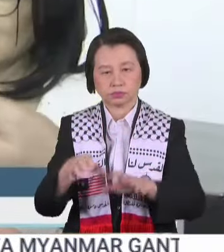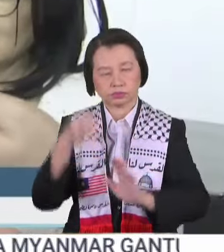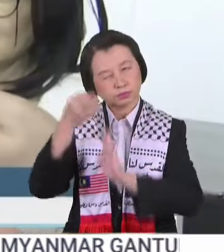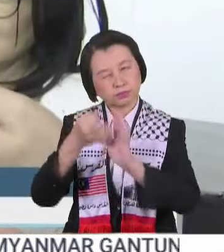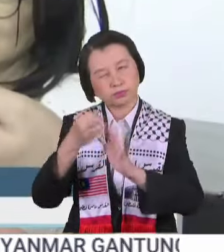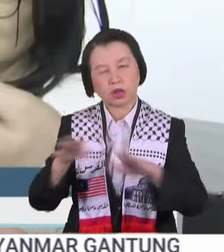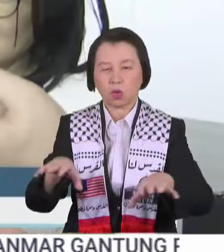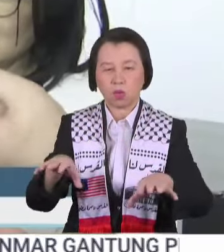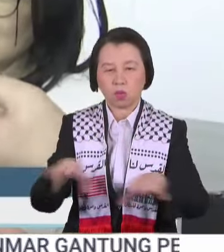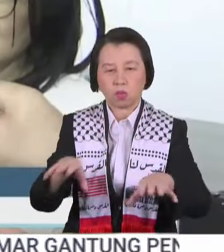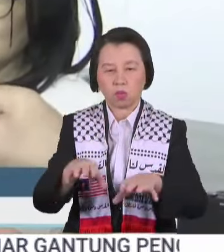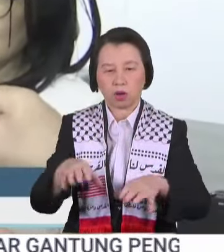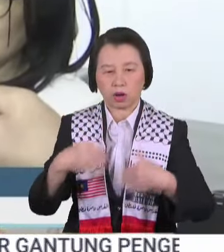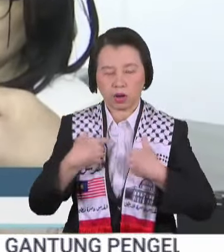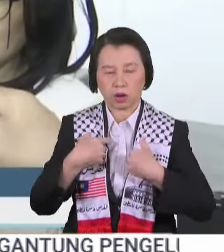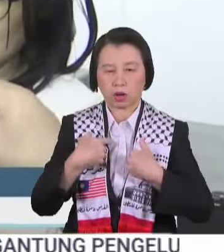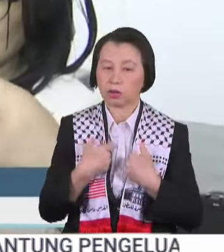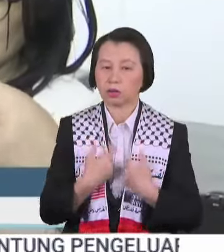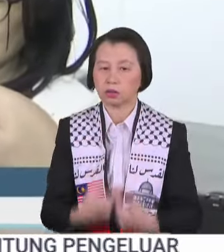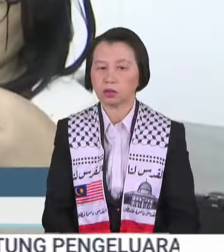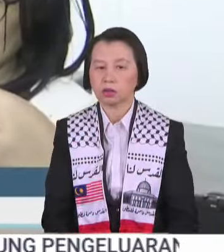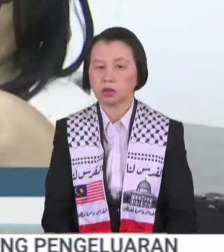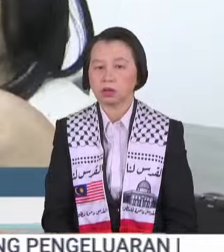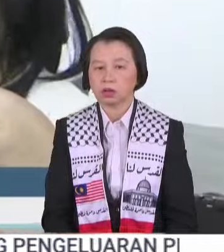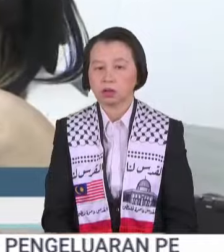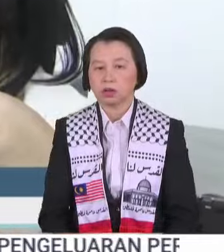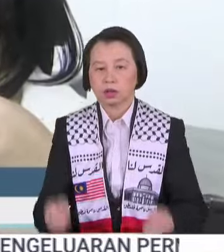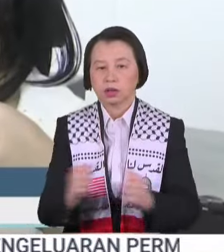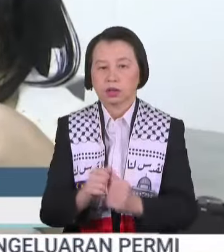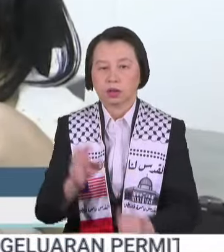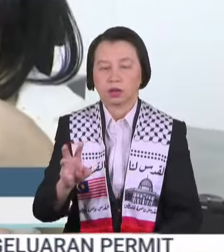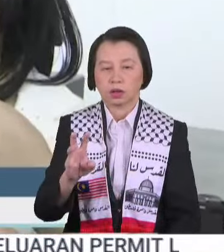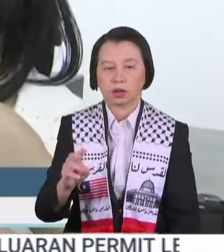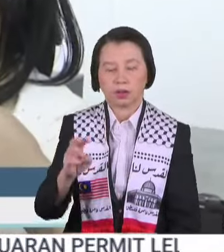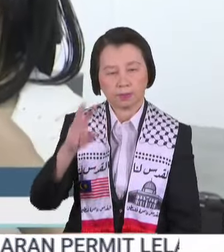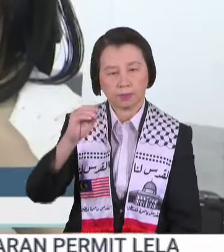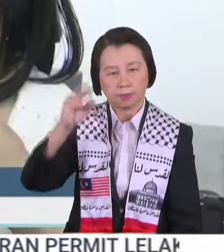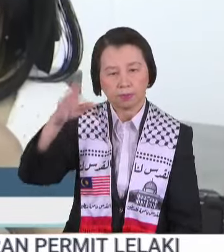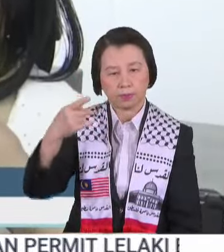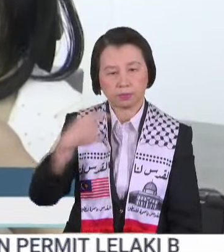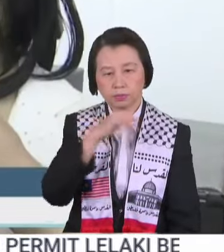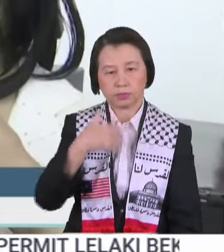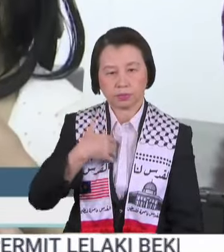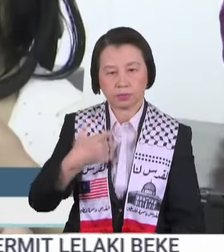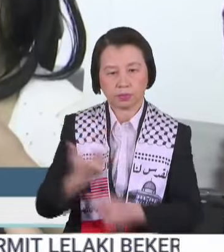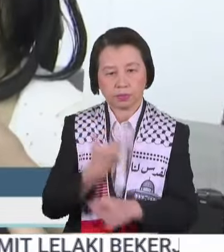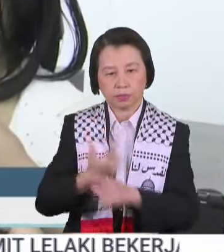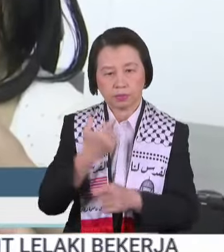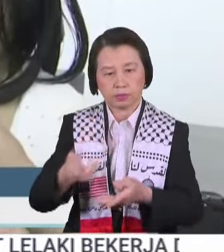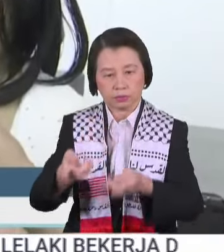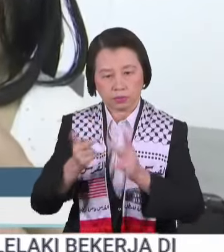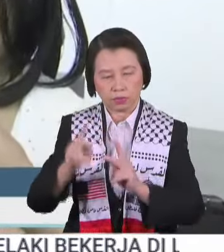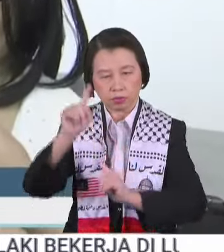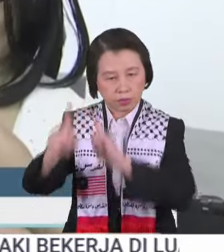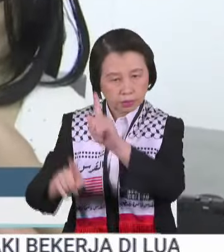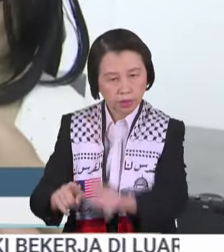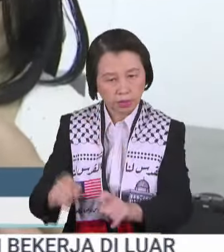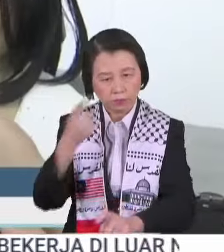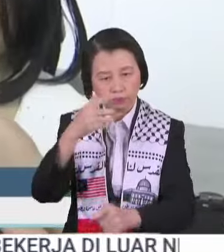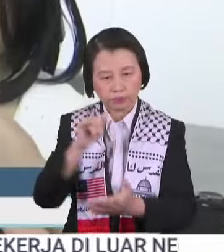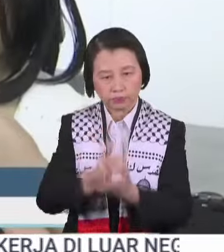macam talent-talent Sabah ni luas. Dia mampu buat cameraman, script writing tapi tidak diberikan latihan dan tidak ada peluang untuk tayangan. Sebab